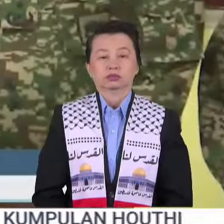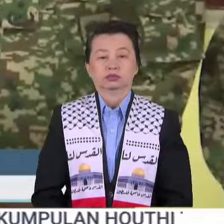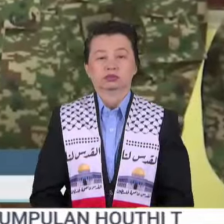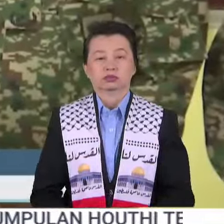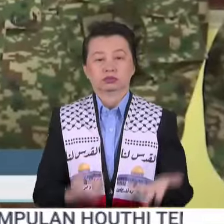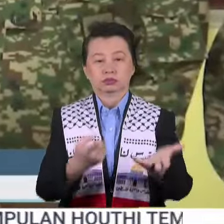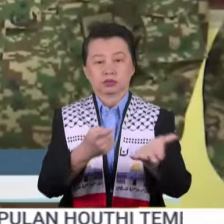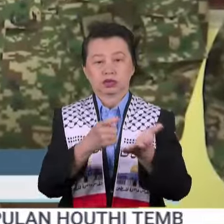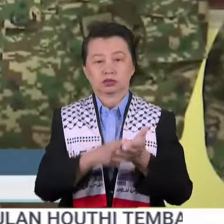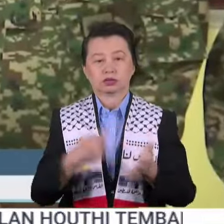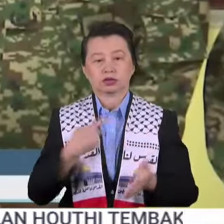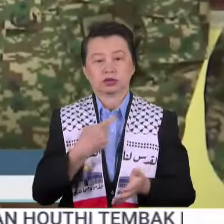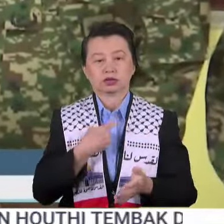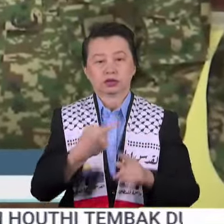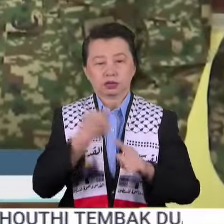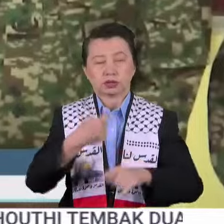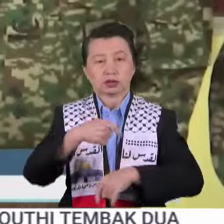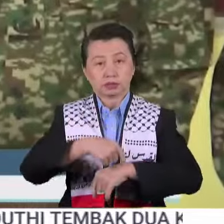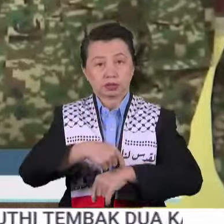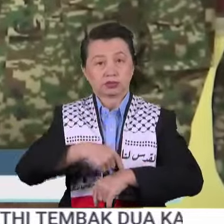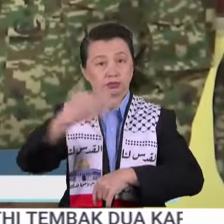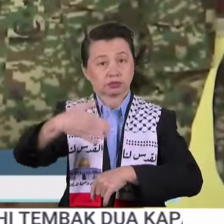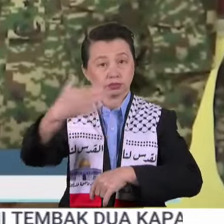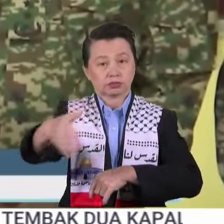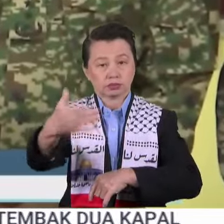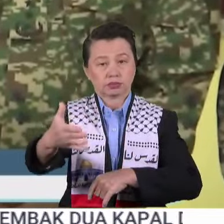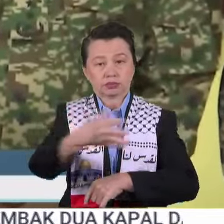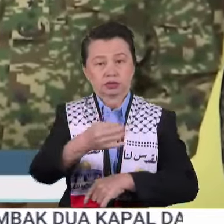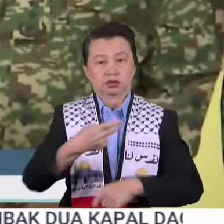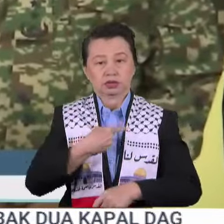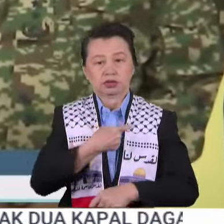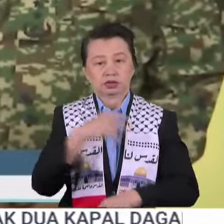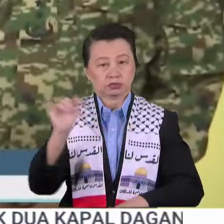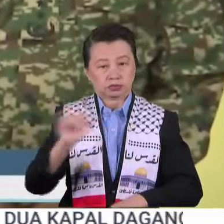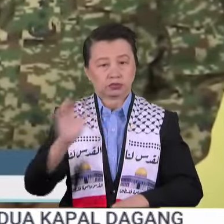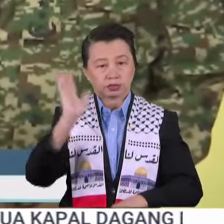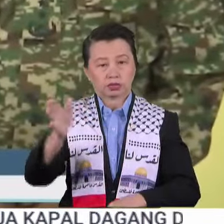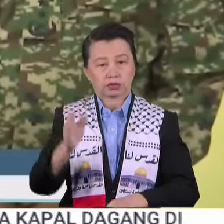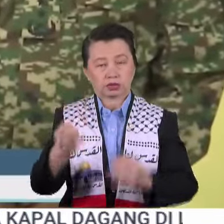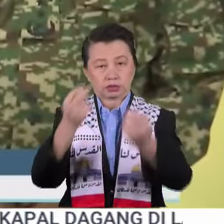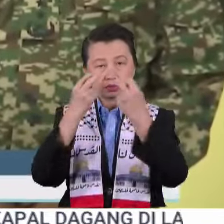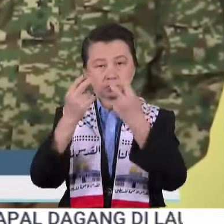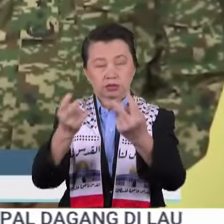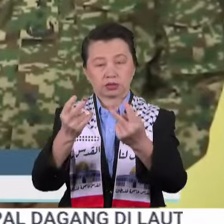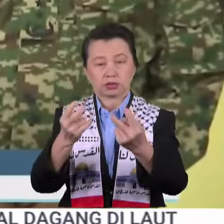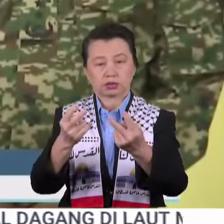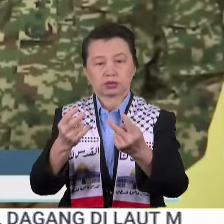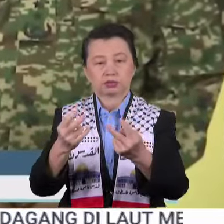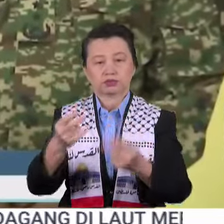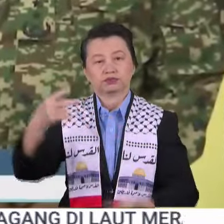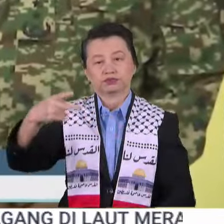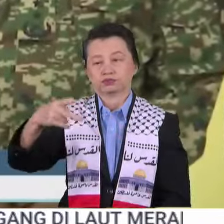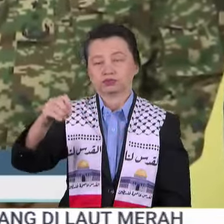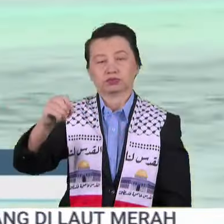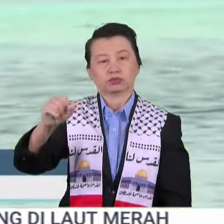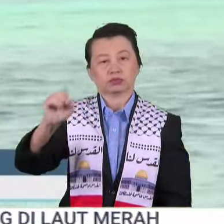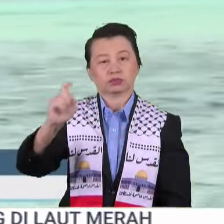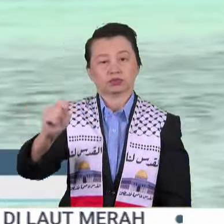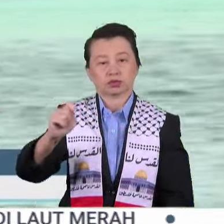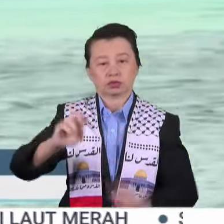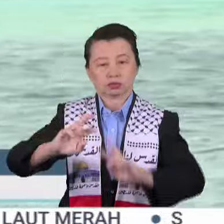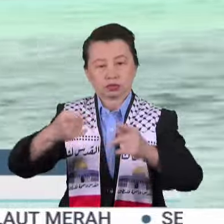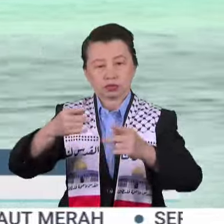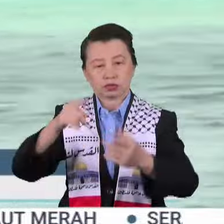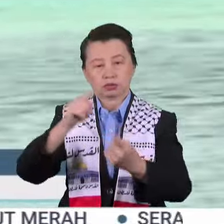Perluan kita ada dari masa ke semasa dan kita juga akan melihat pos-pos peningkatan